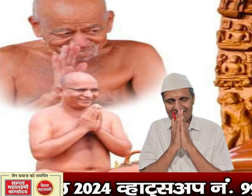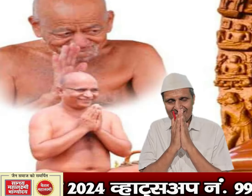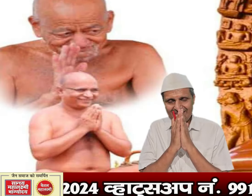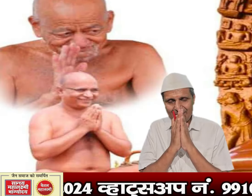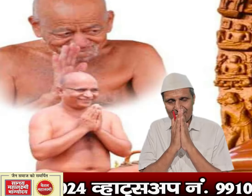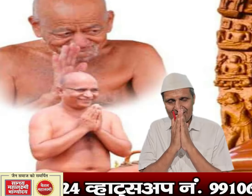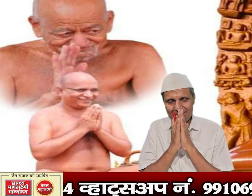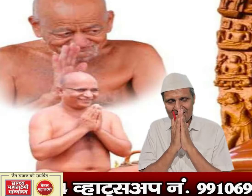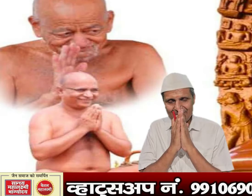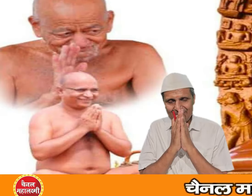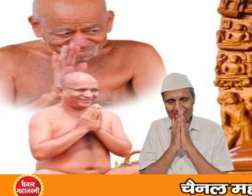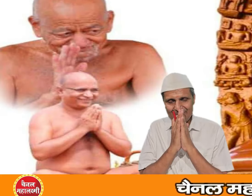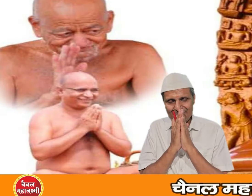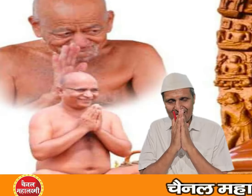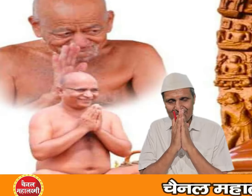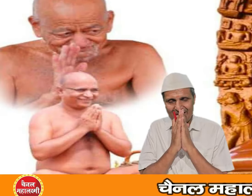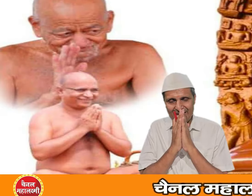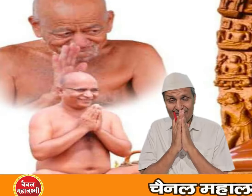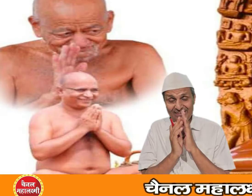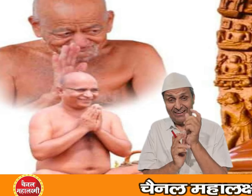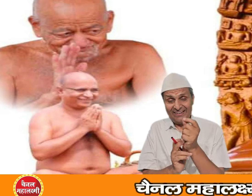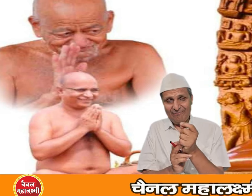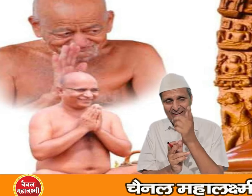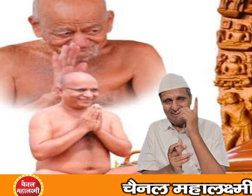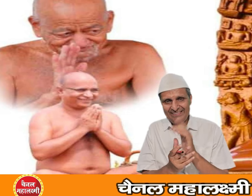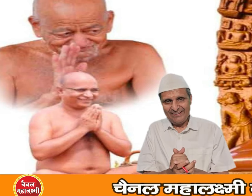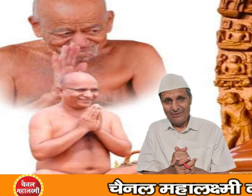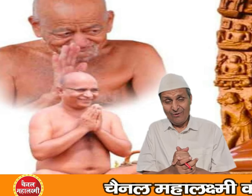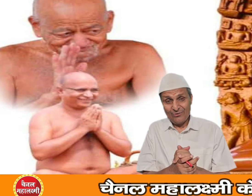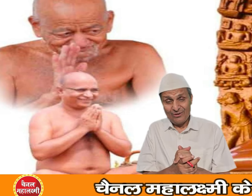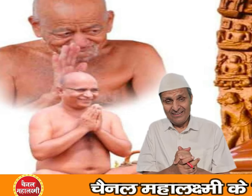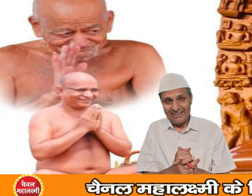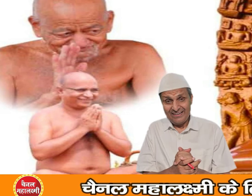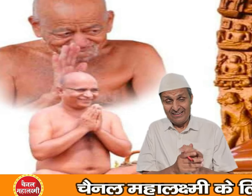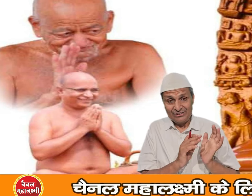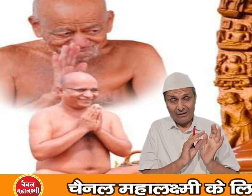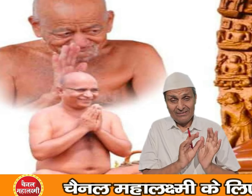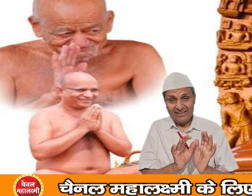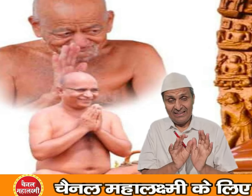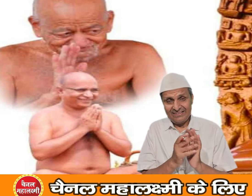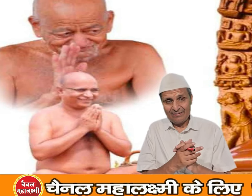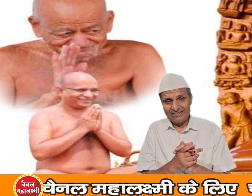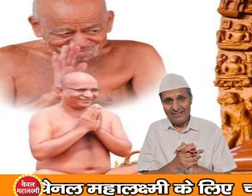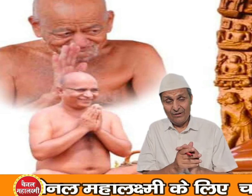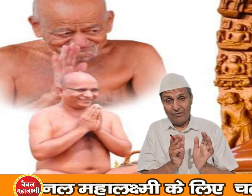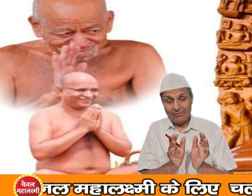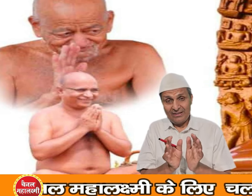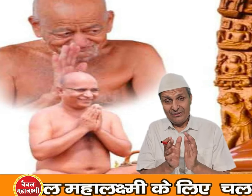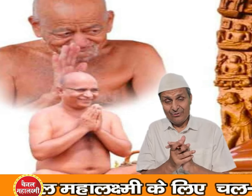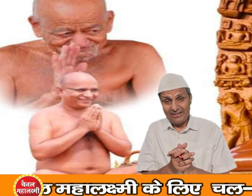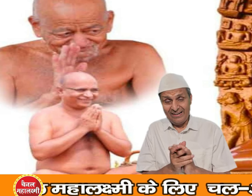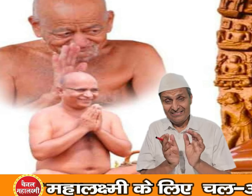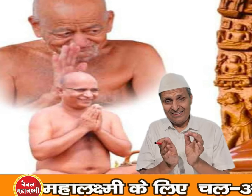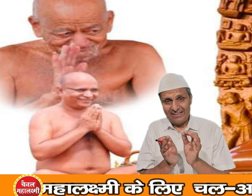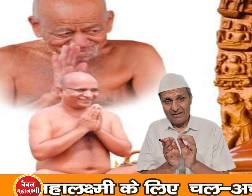सब के नमन बारबार उनको बारंबार नमन हां वे आए थे और उन्होंने देखा चार पांच घर है जैन समाज के व सब